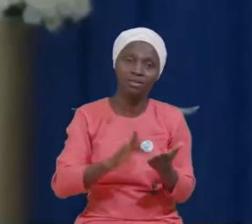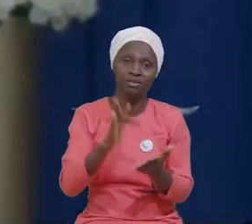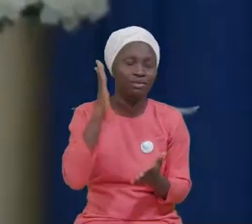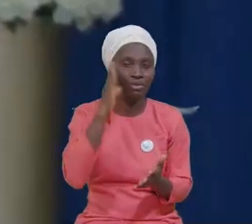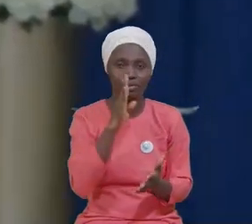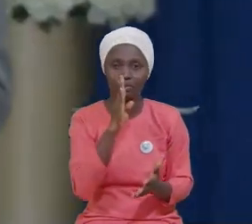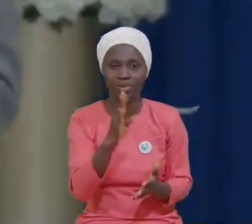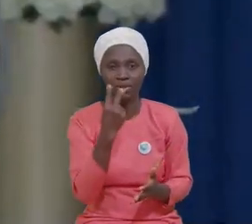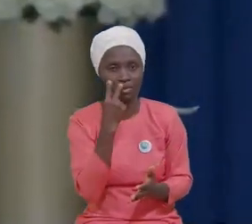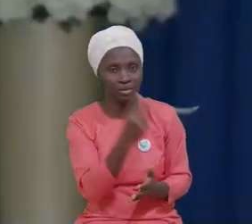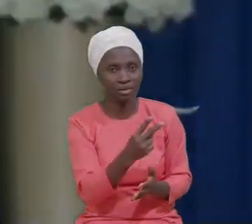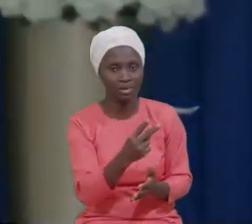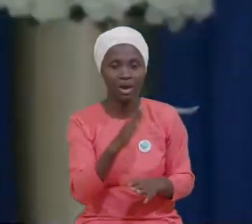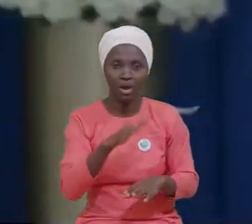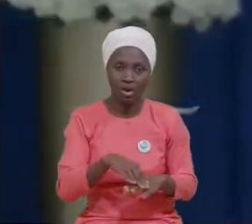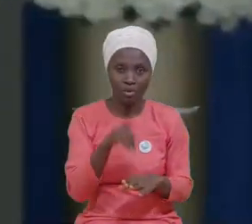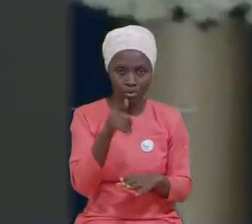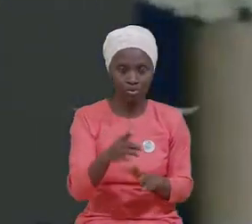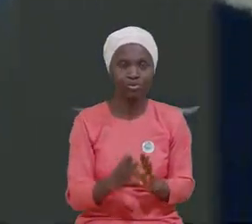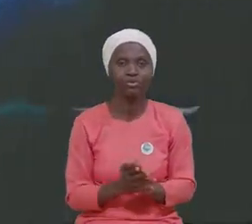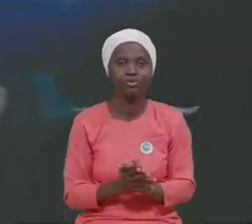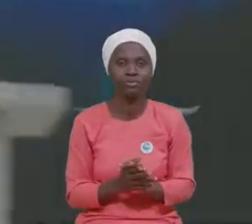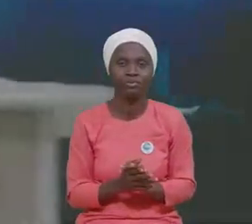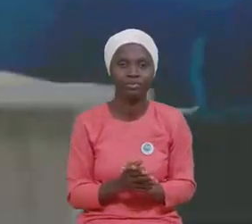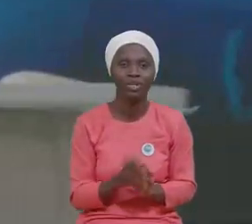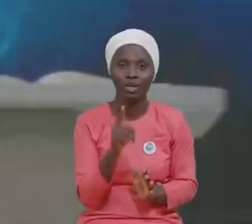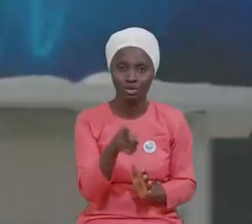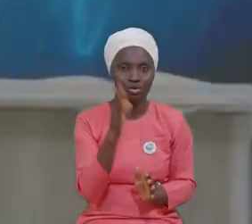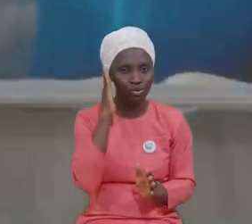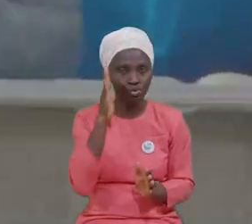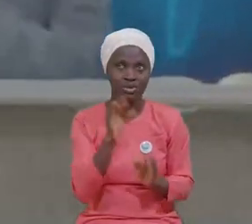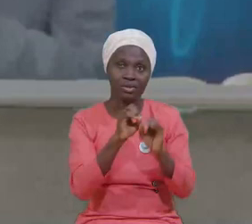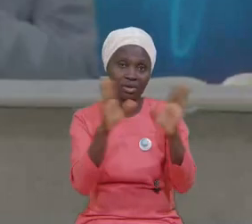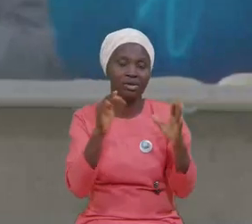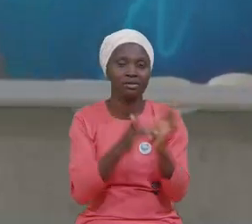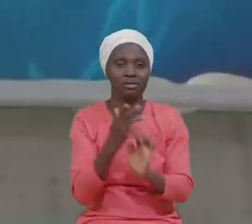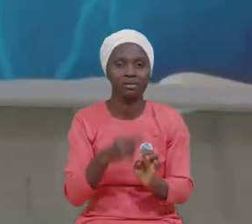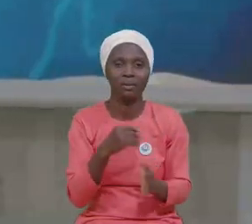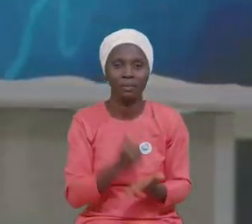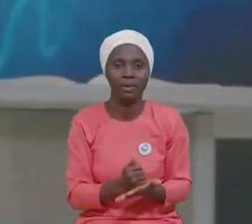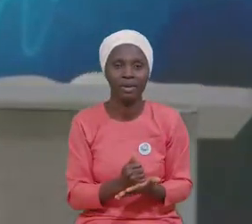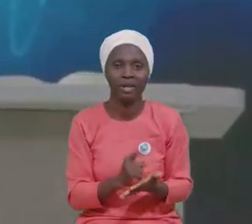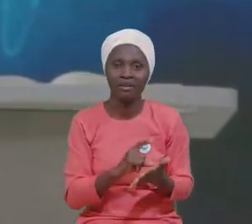Et sa gloire se lève sur toi. Tu vas briller.